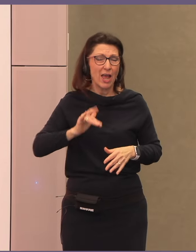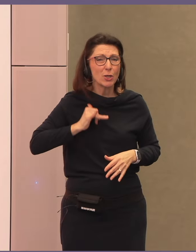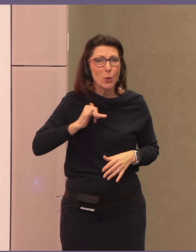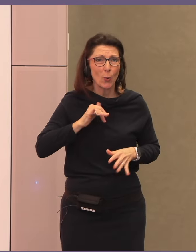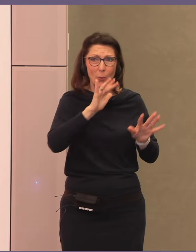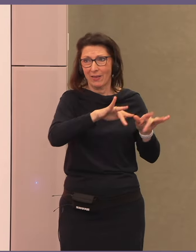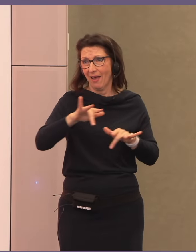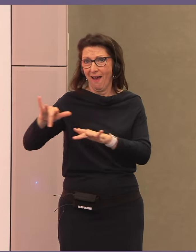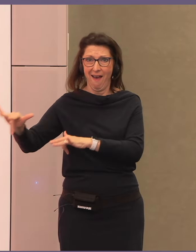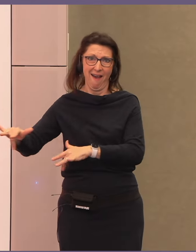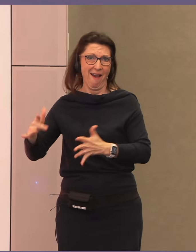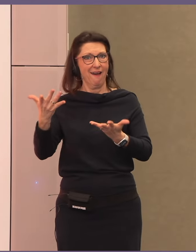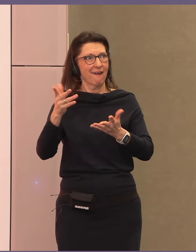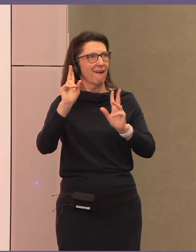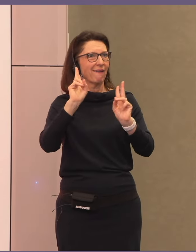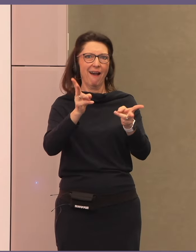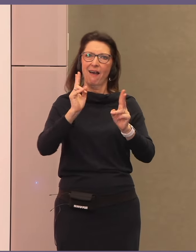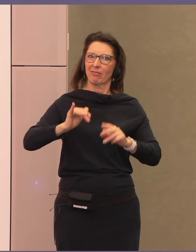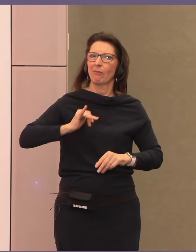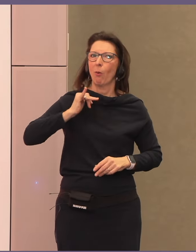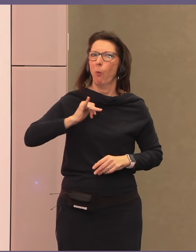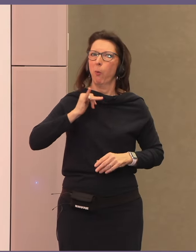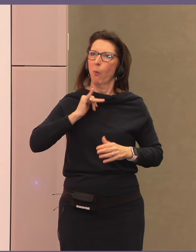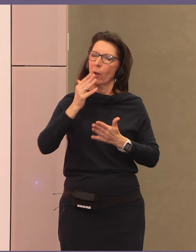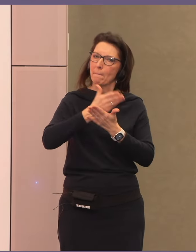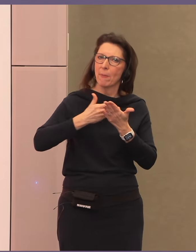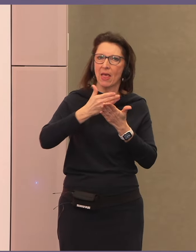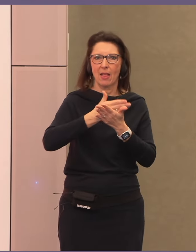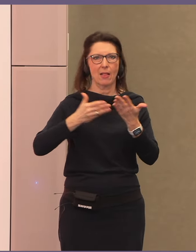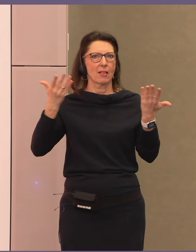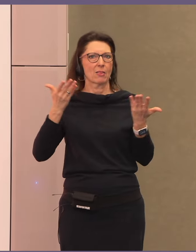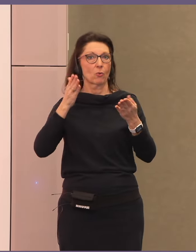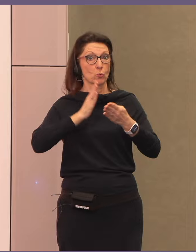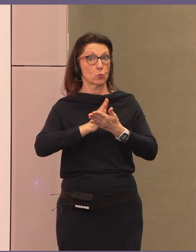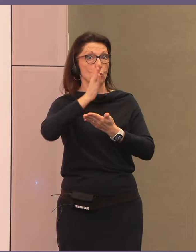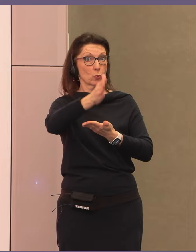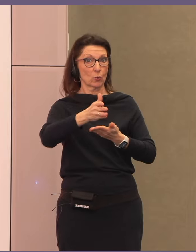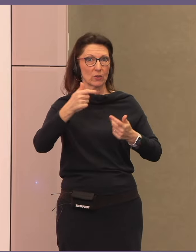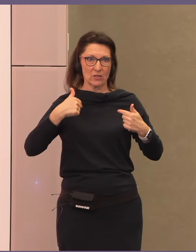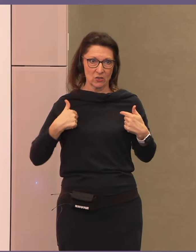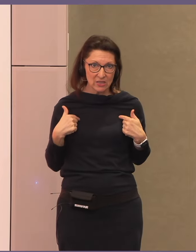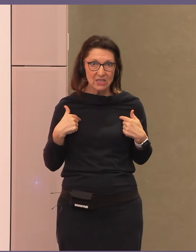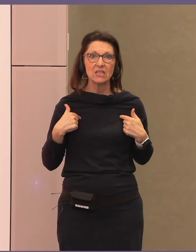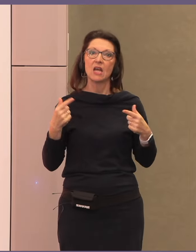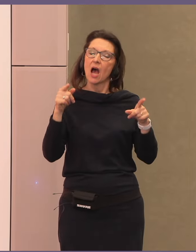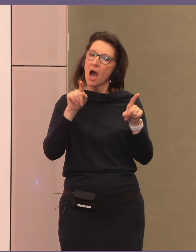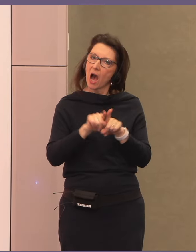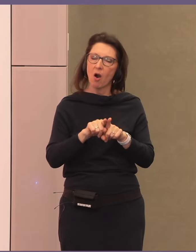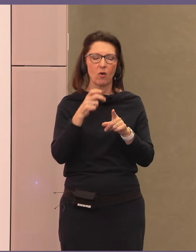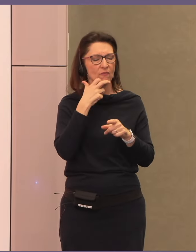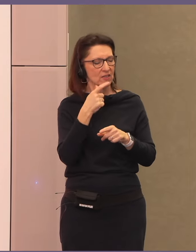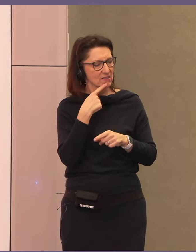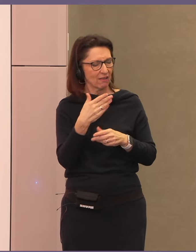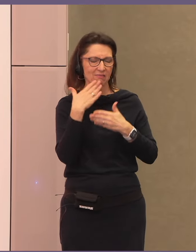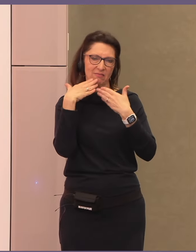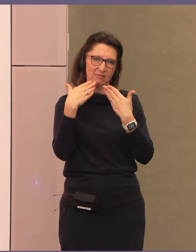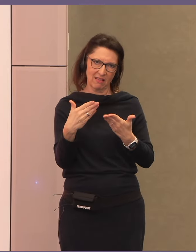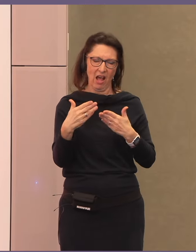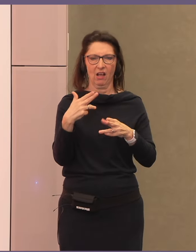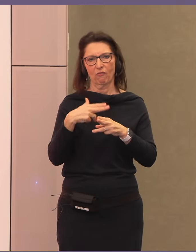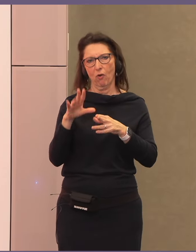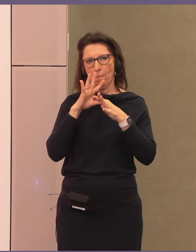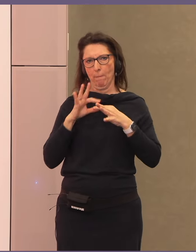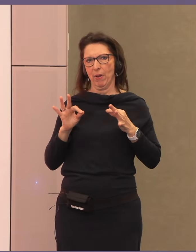Demokratie, zu Bildung und vieles mehr. Und ich mag mich auch hier für Barbara Brammers Initiativen bedanken. Einer der